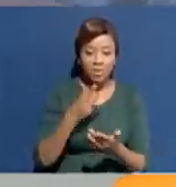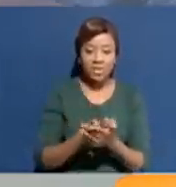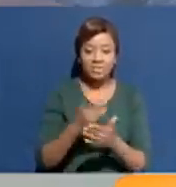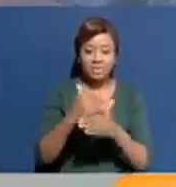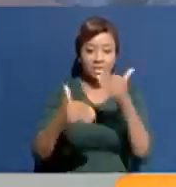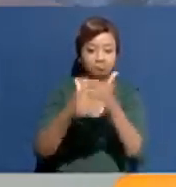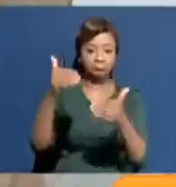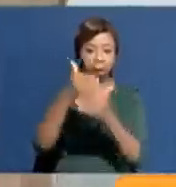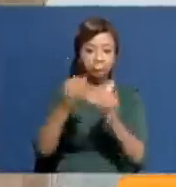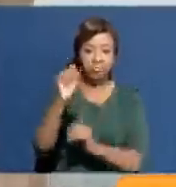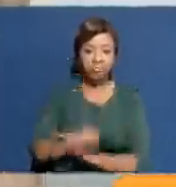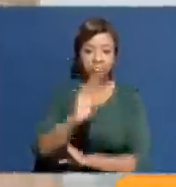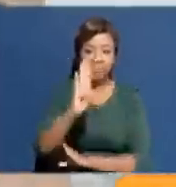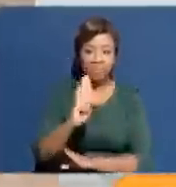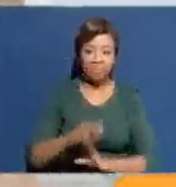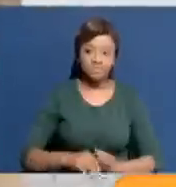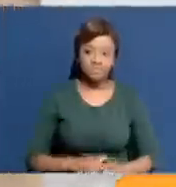yake.